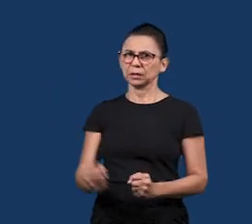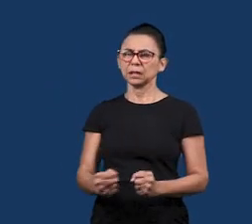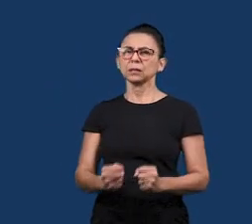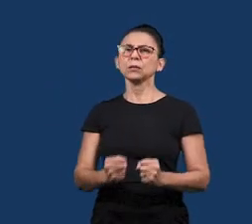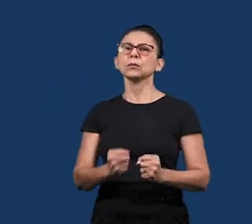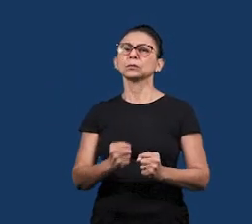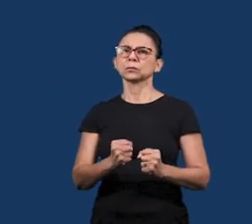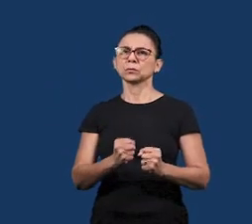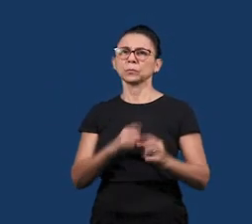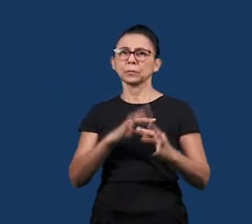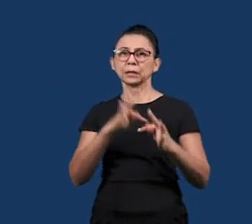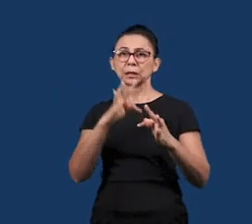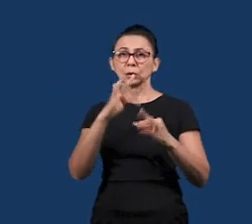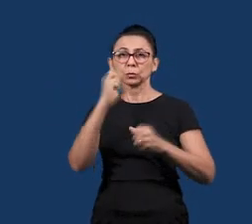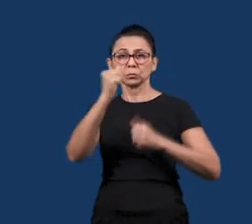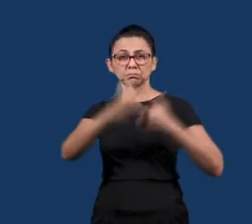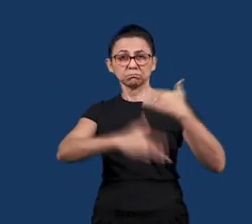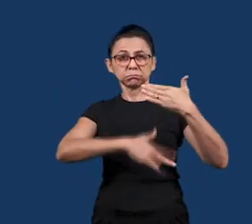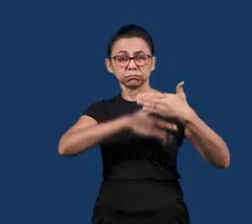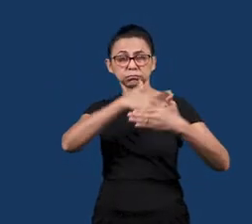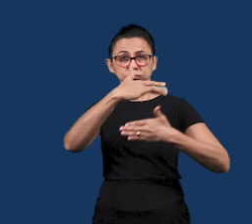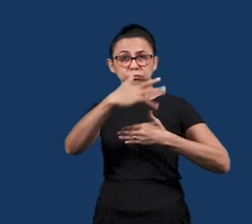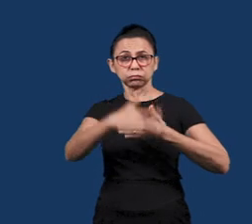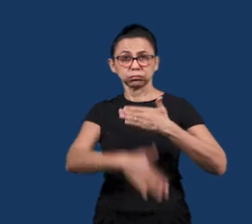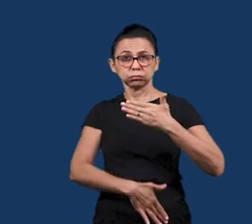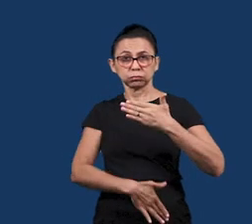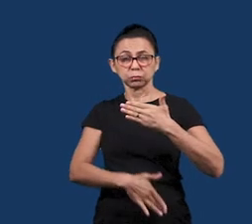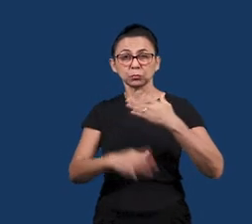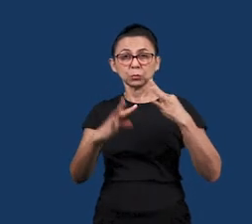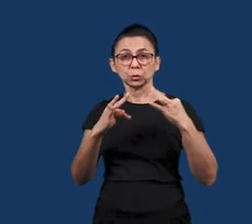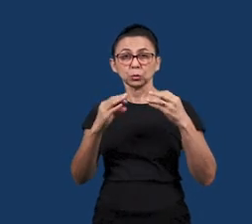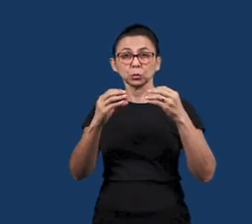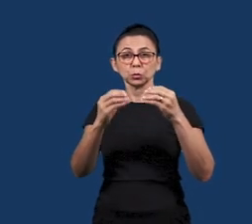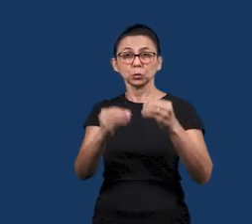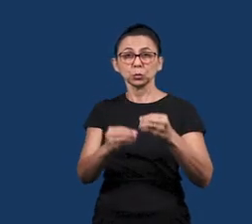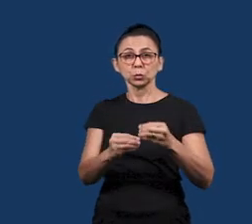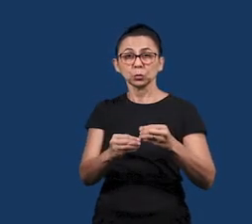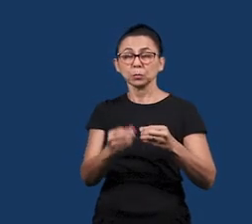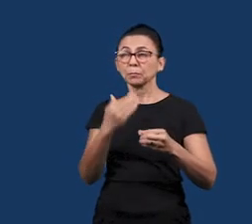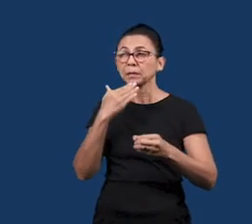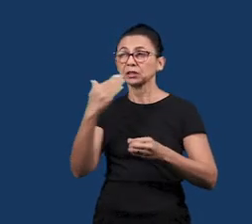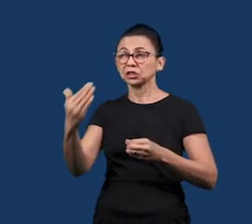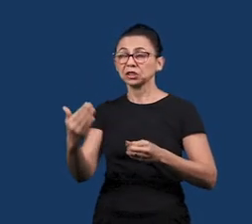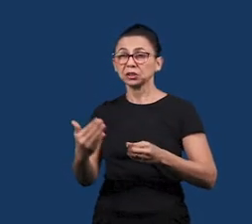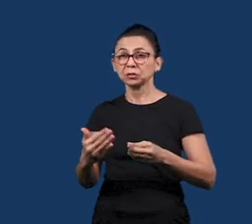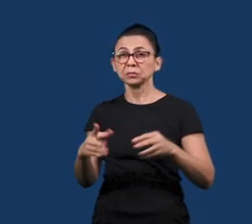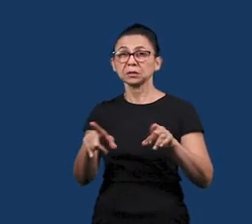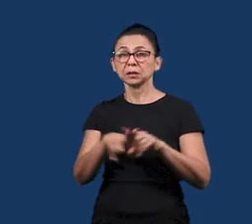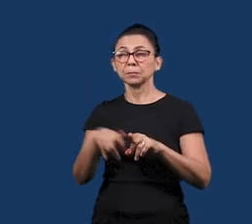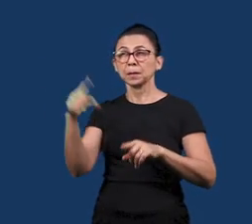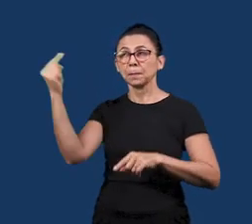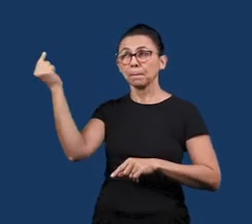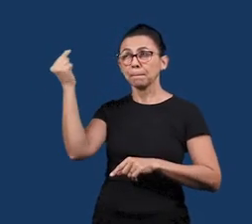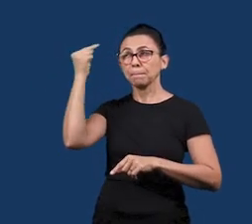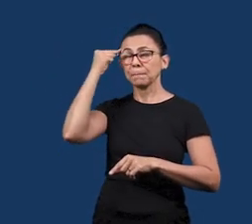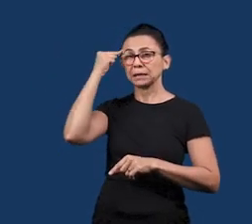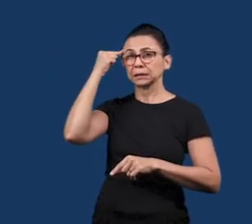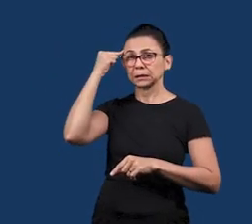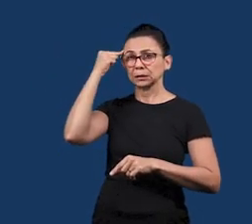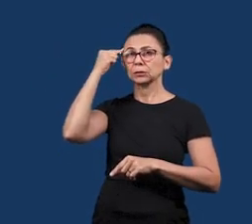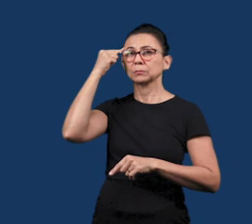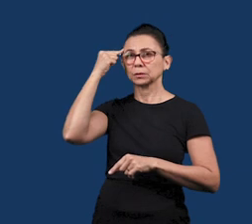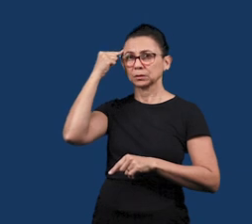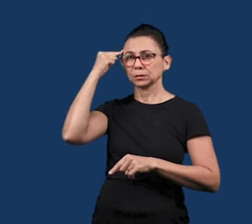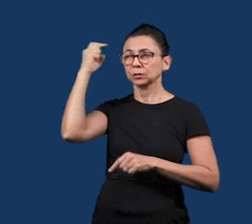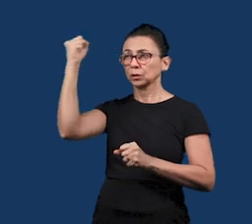может сделать несравненно больше всего, чего мы просим или о чем помышляем, тому слава